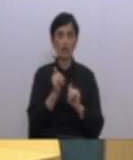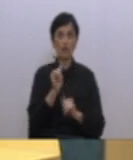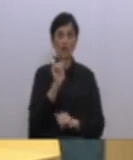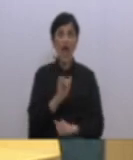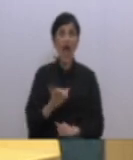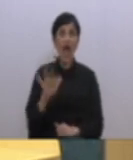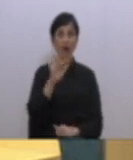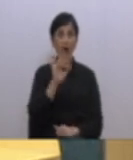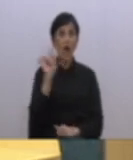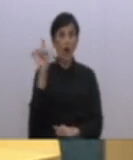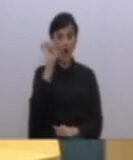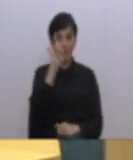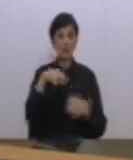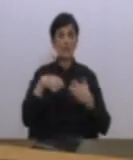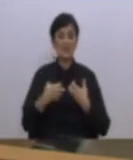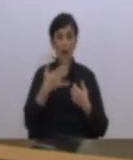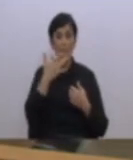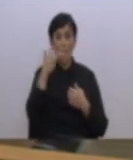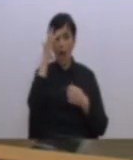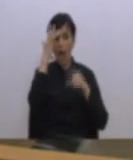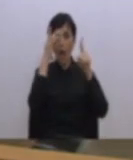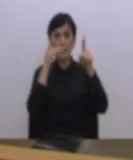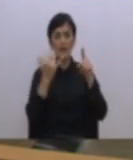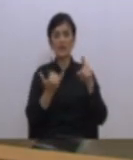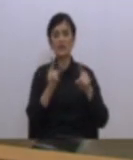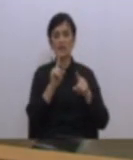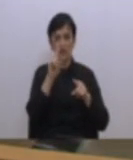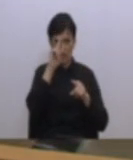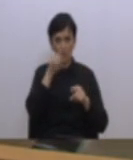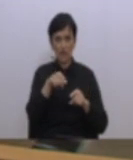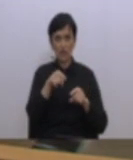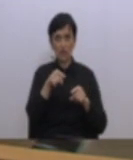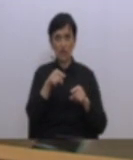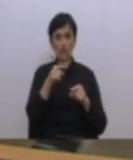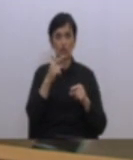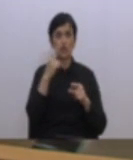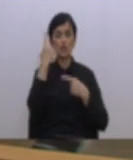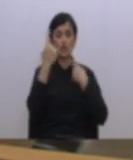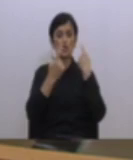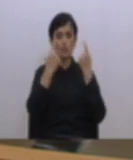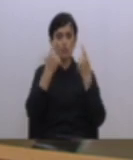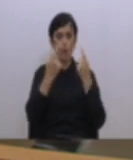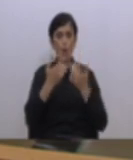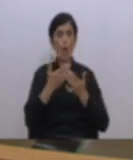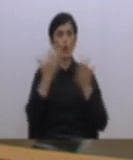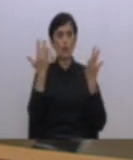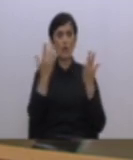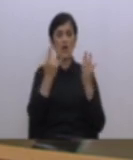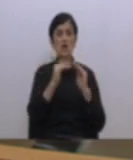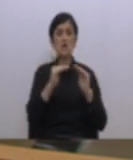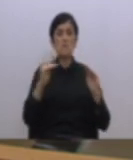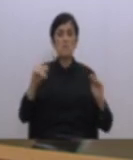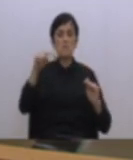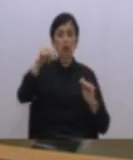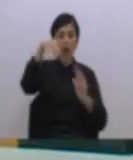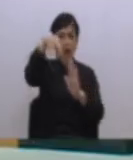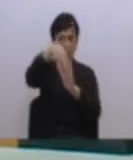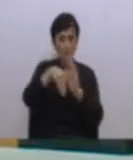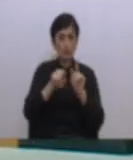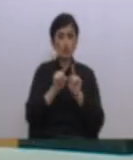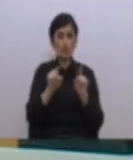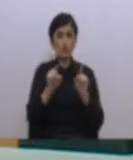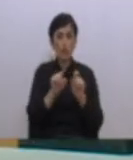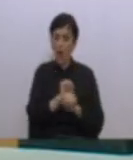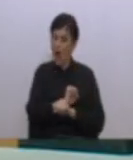ევროპაშიც და სამწუხაროდ ამერიკაშიც ახლა რა ხდება? იცით თქვენ, საჯარო და ინფორმაცია მის თაობაზე უკვე. ბაღებში შევიდა უკვე ეს პროპაგანდა. არ